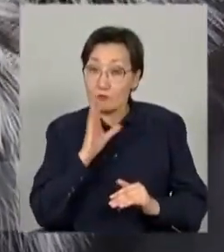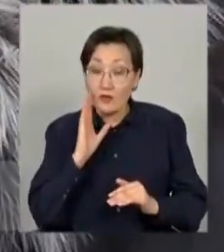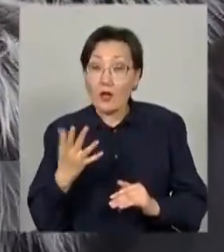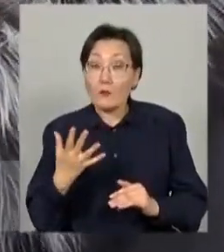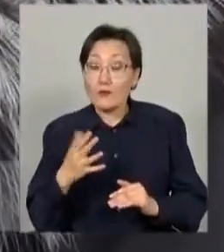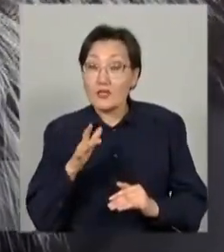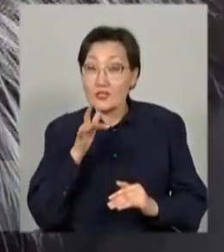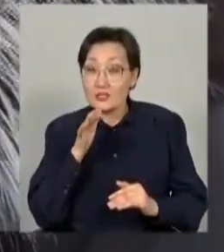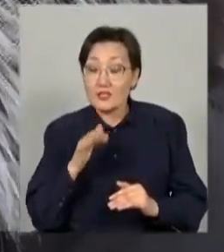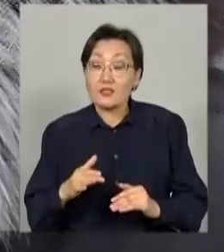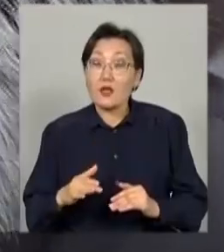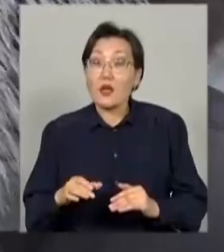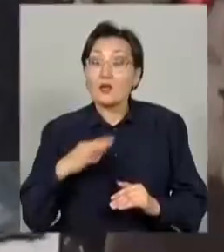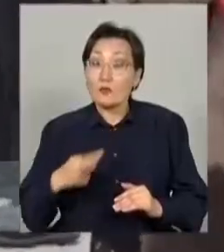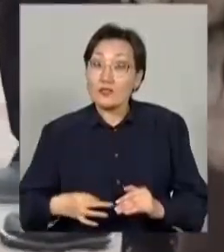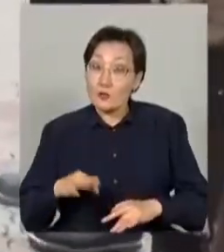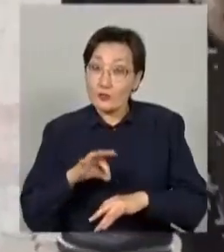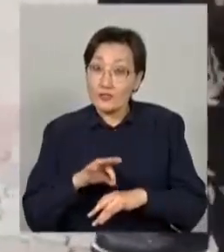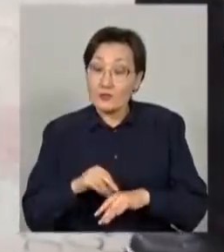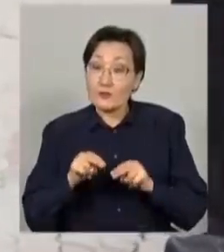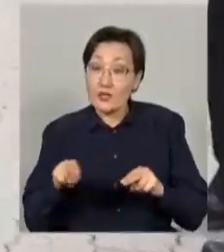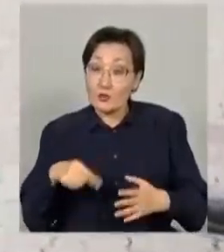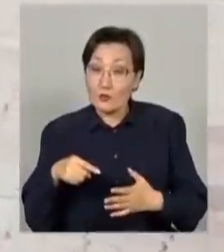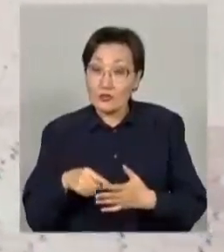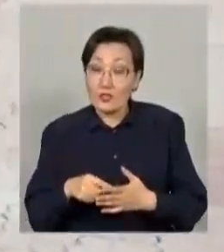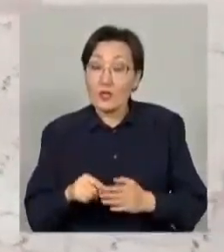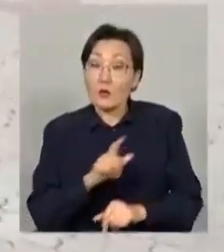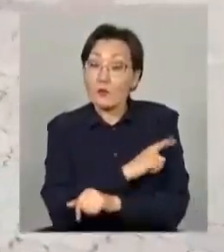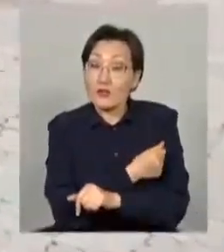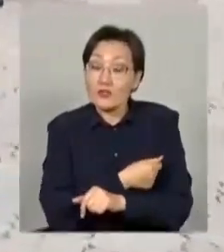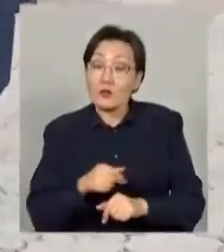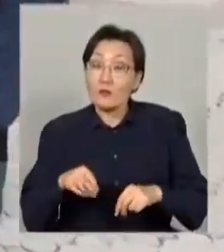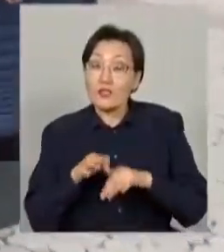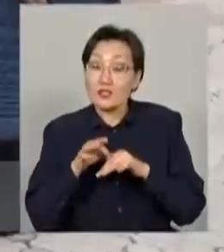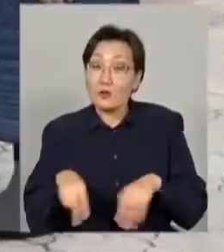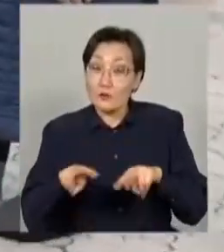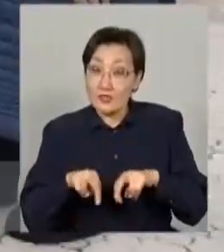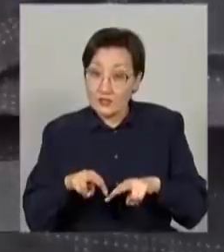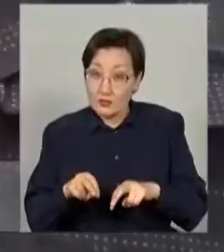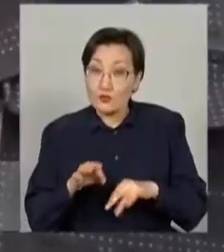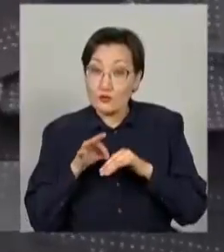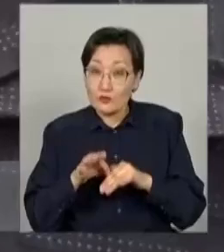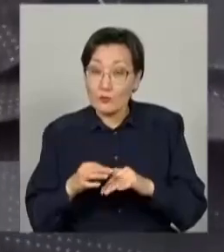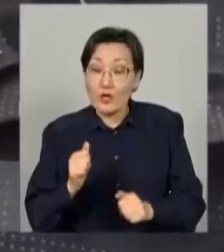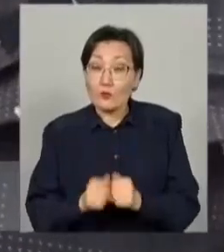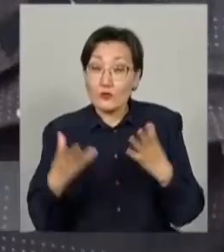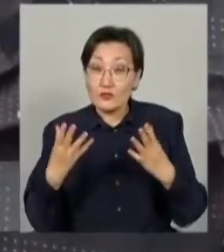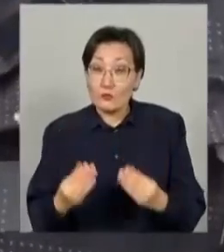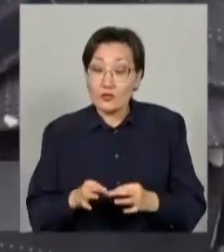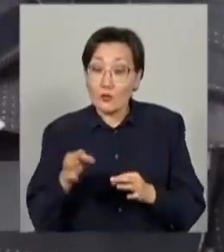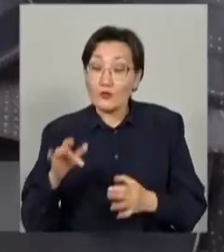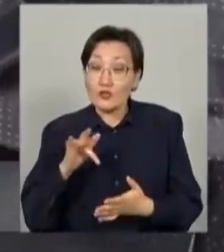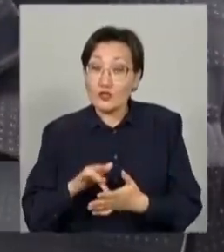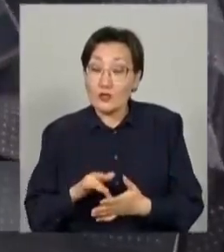5 жасар ұлы аутизммен ауырады. Баласын Петропавл қаласындағы ауруханаға апарып тексертіп тұратынын айтады. Енді оны күнделікті облыс